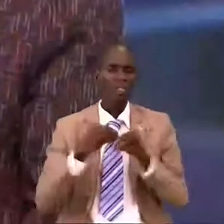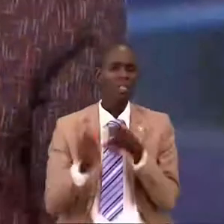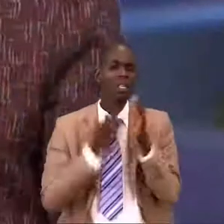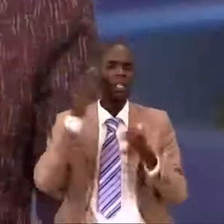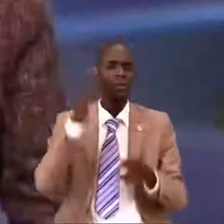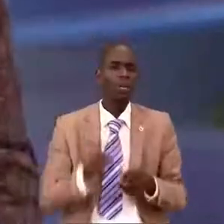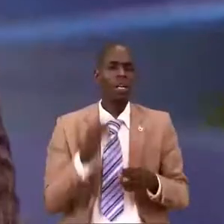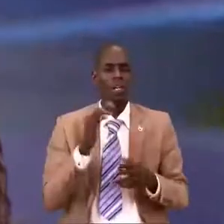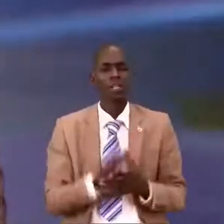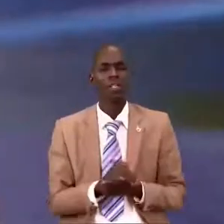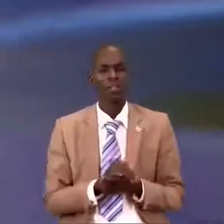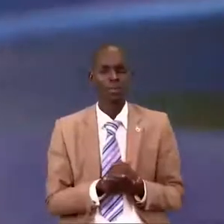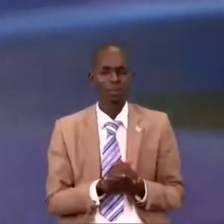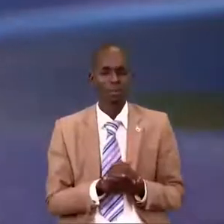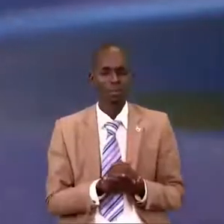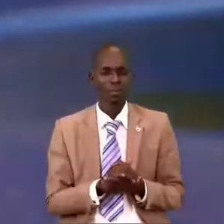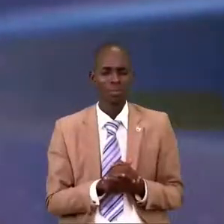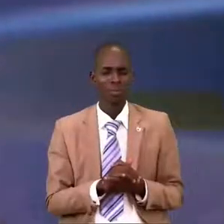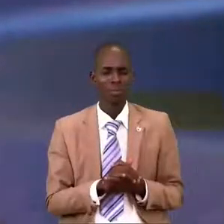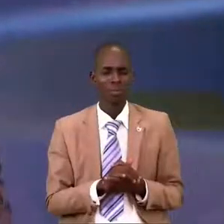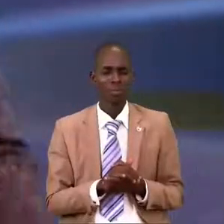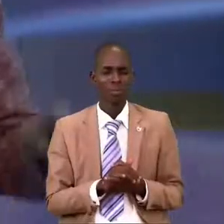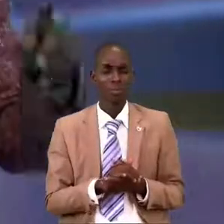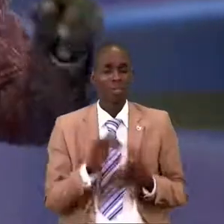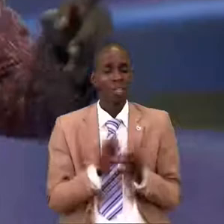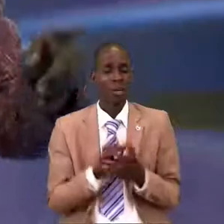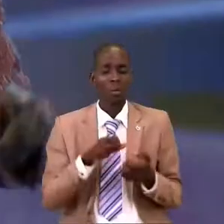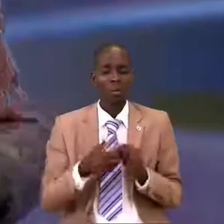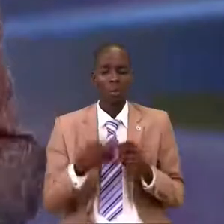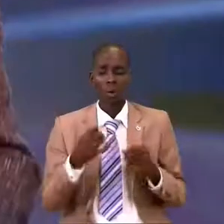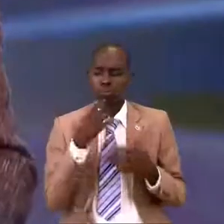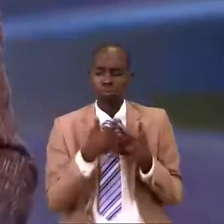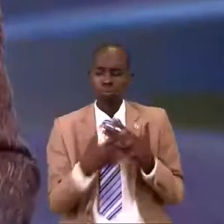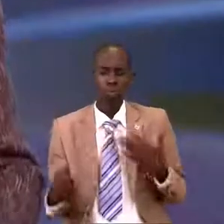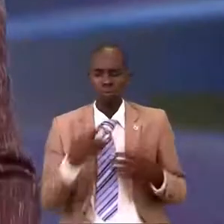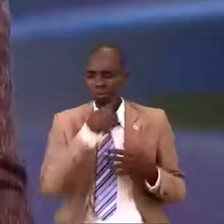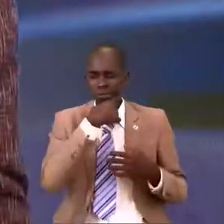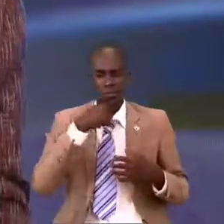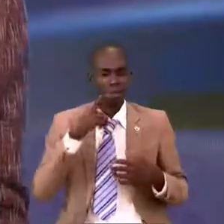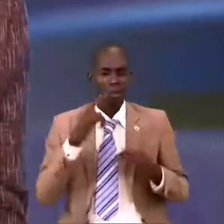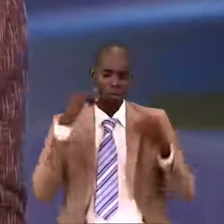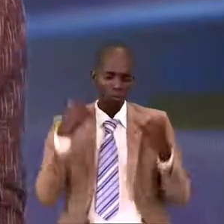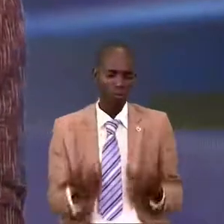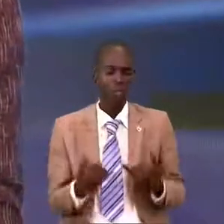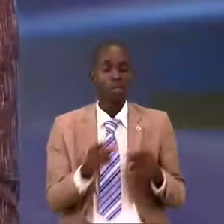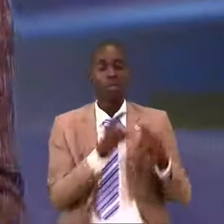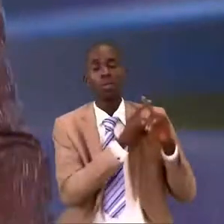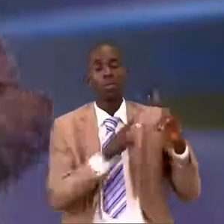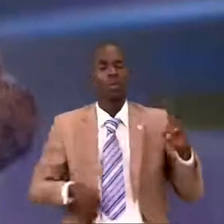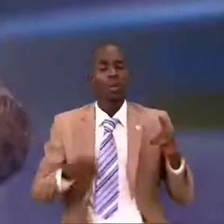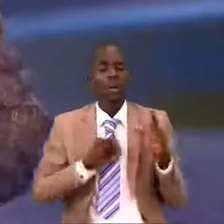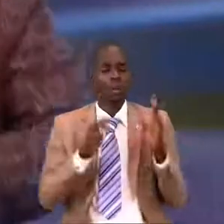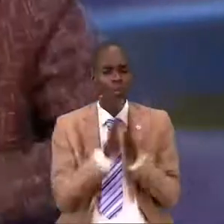dessèche maintenant. Seigneur, je prie pour tout le monde, à droite, à gauche, au milieu,